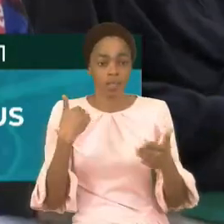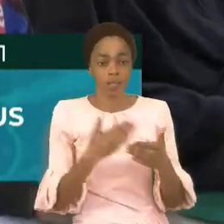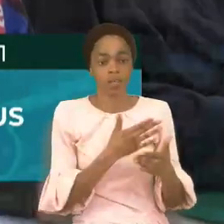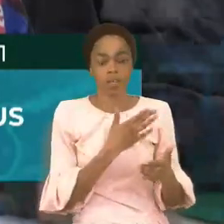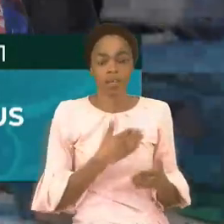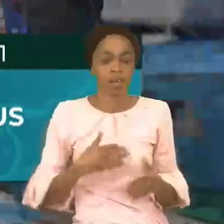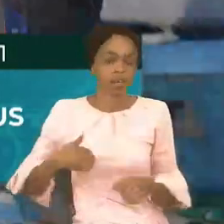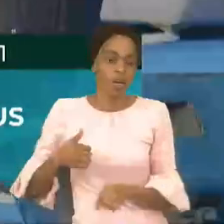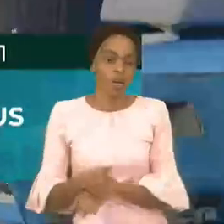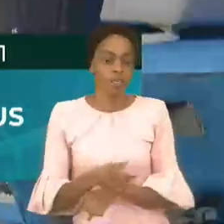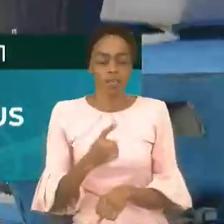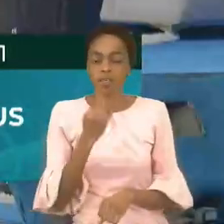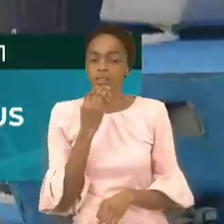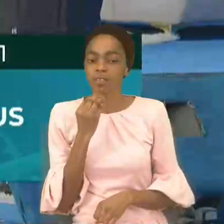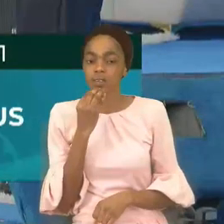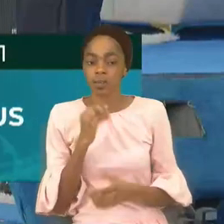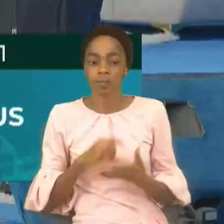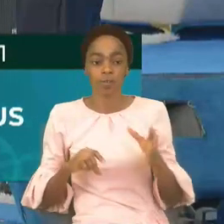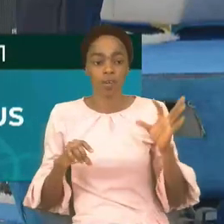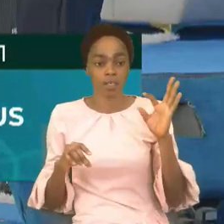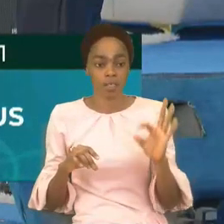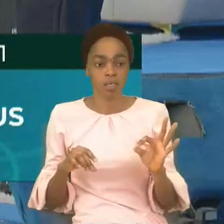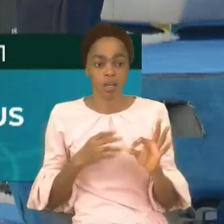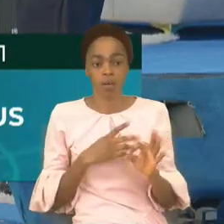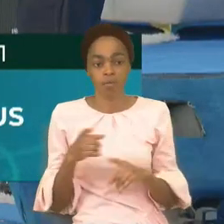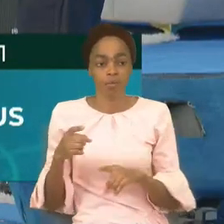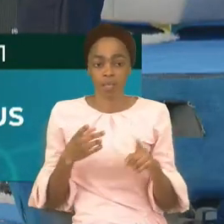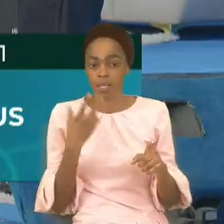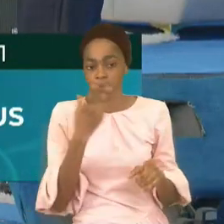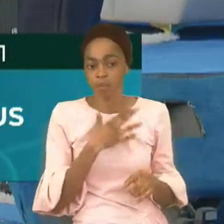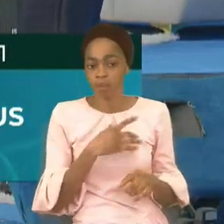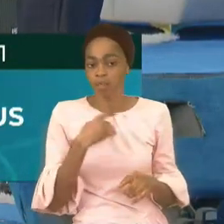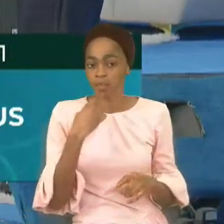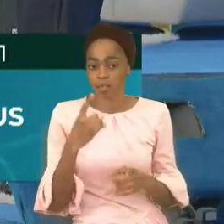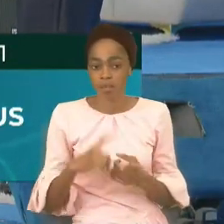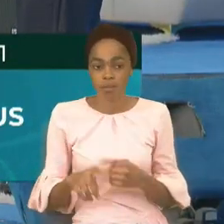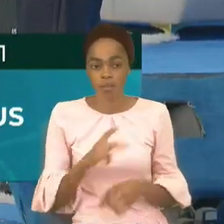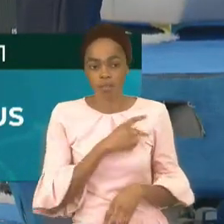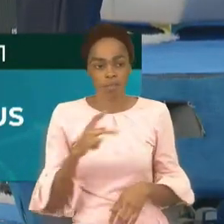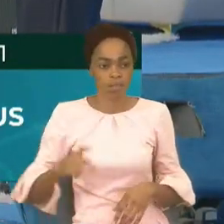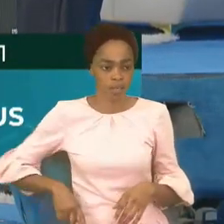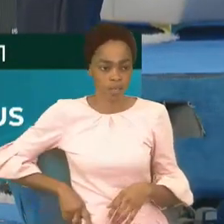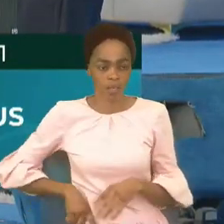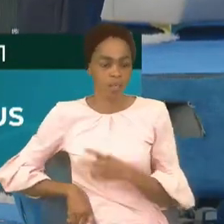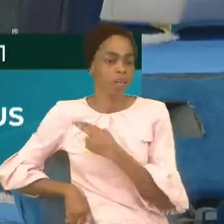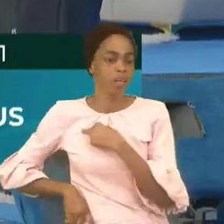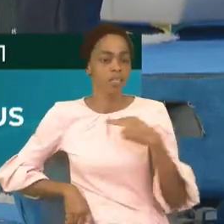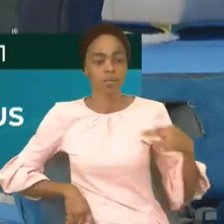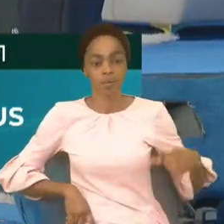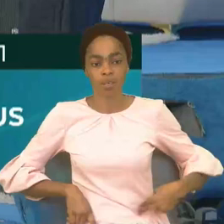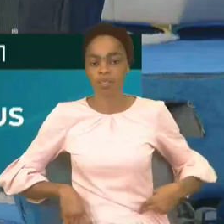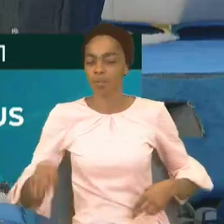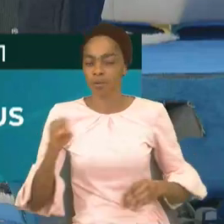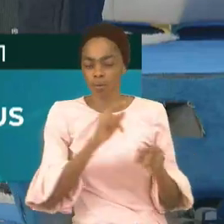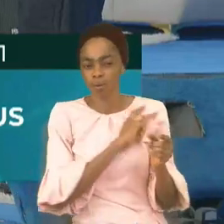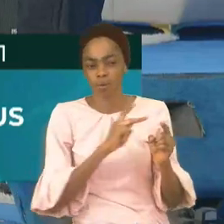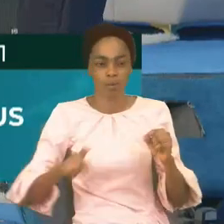les Juifs. Verset 9. Ils prirent la parole et dirent au roi Nebuchadnezzar, ô